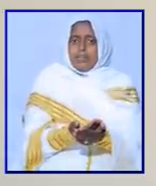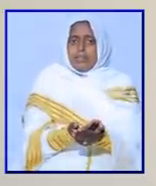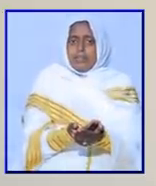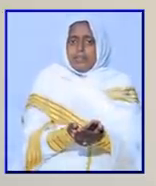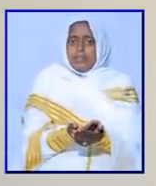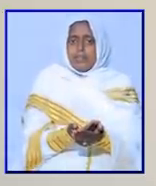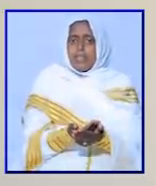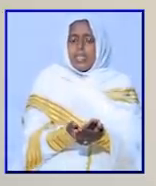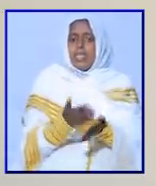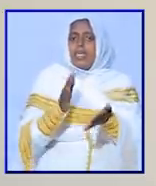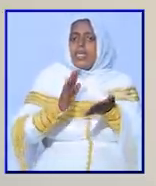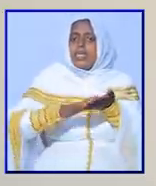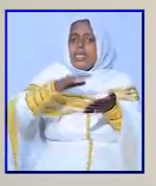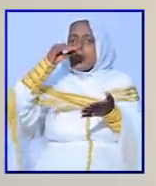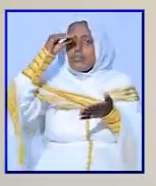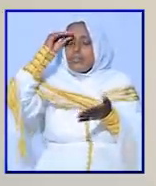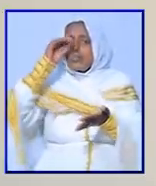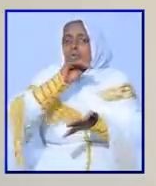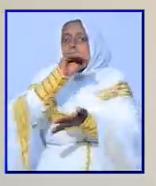አጠቃላይ